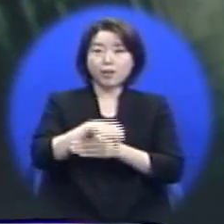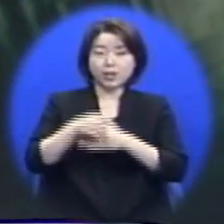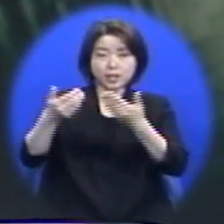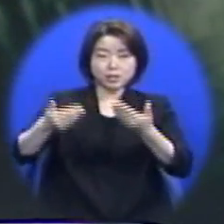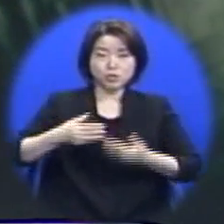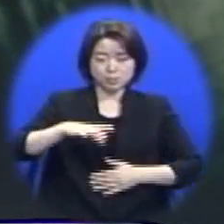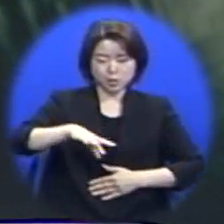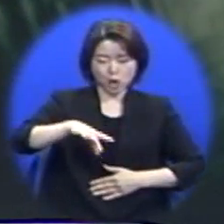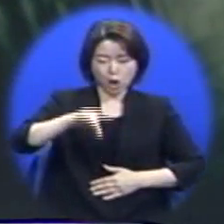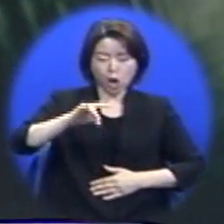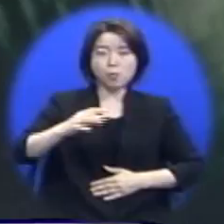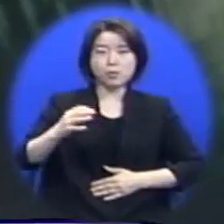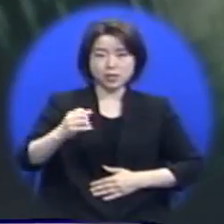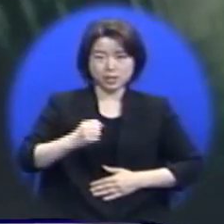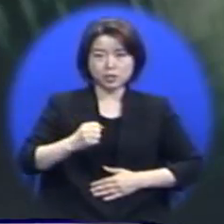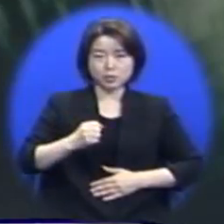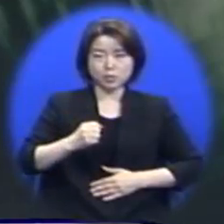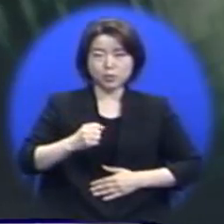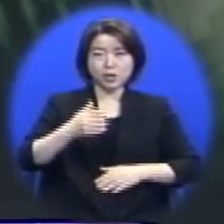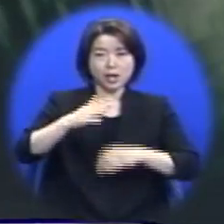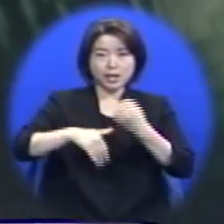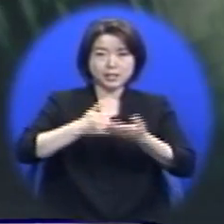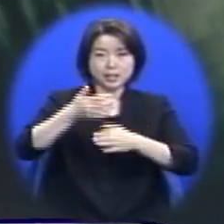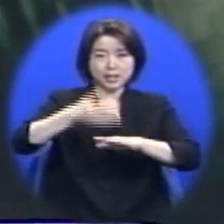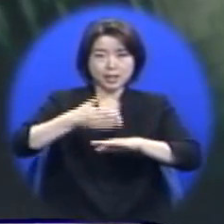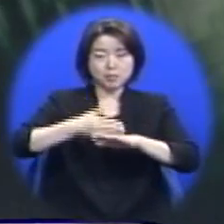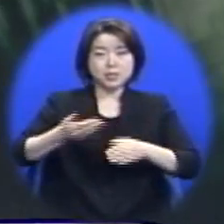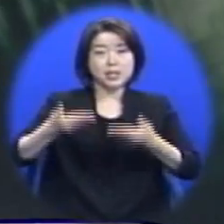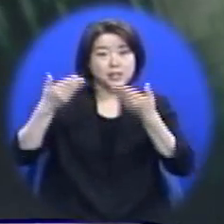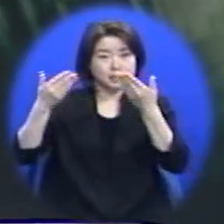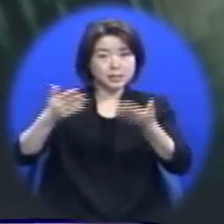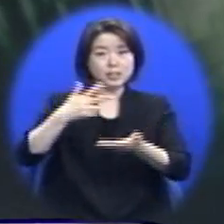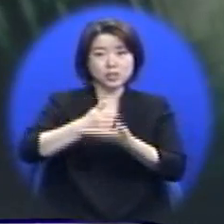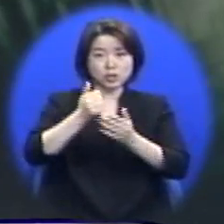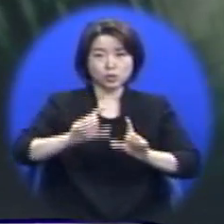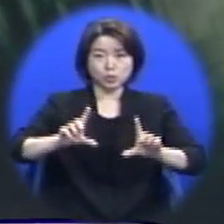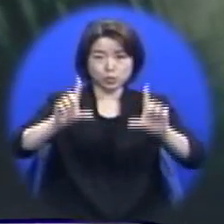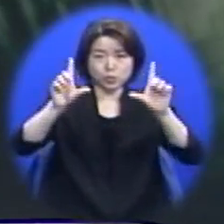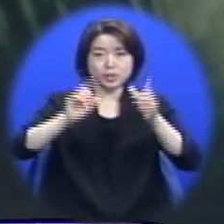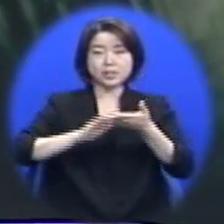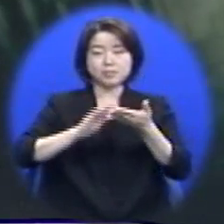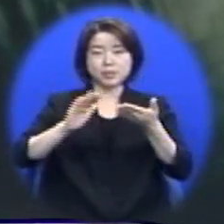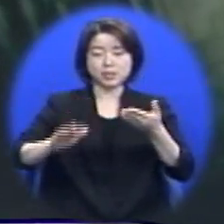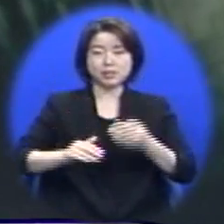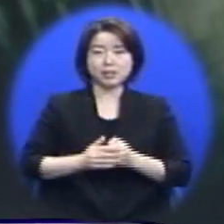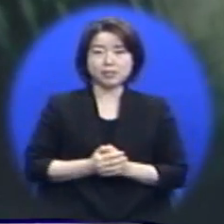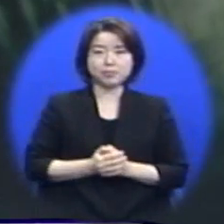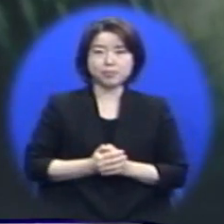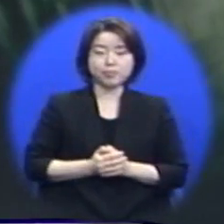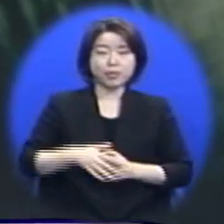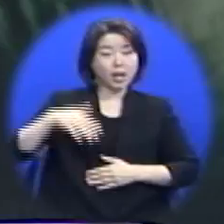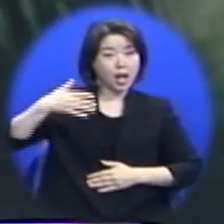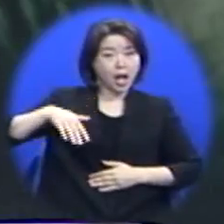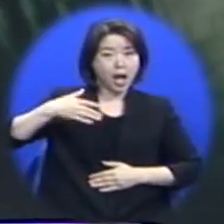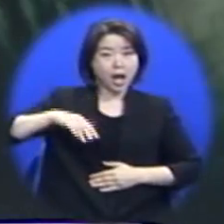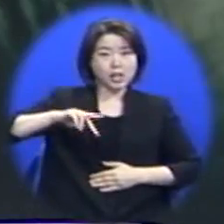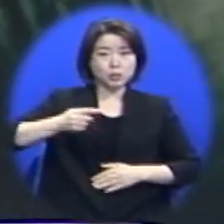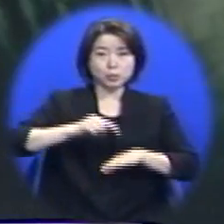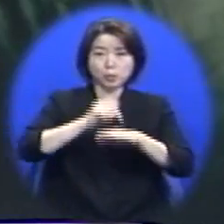대하여 하나님께 감사드리는 주일입니다. 그런데 아직도 좀 마음이 시원하지 않은